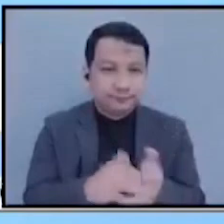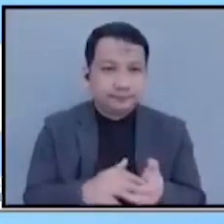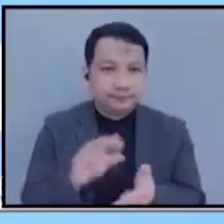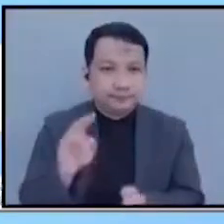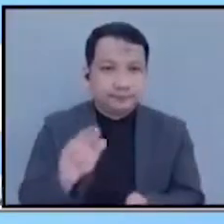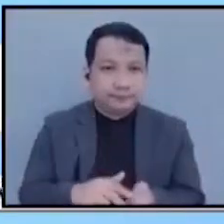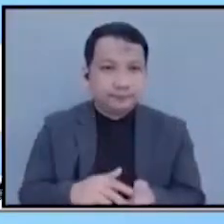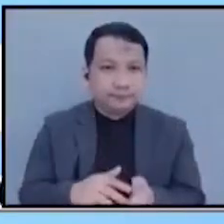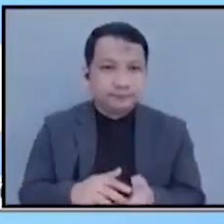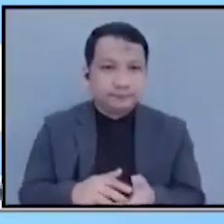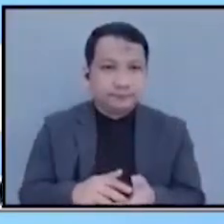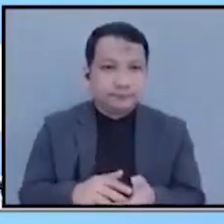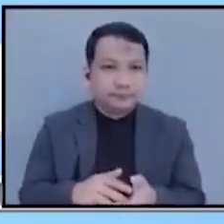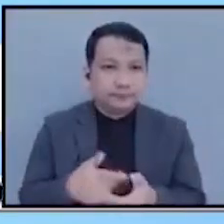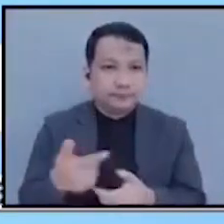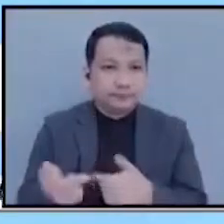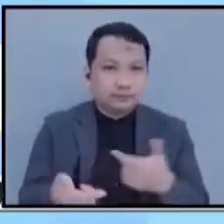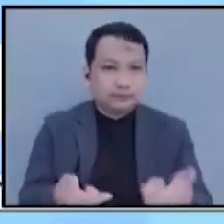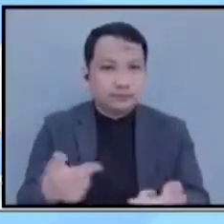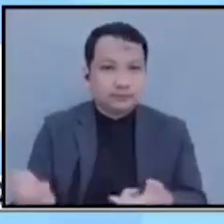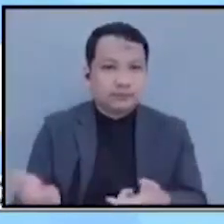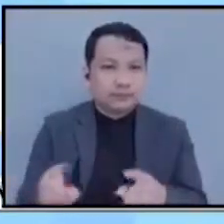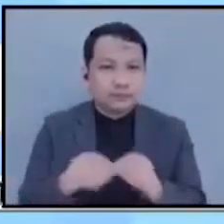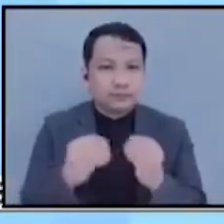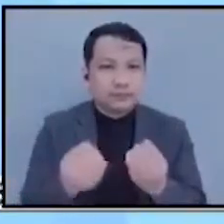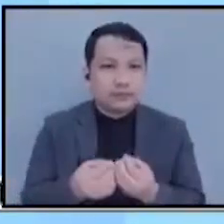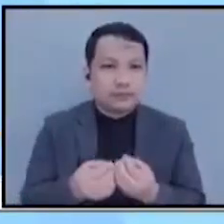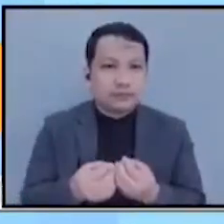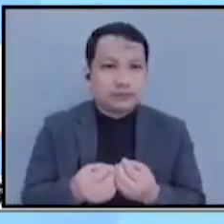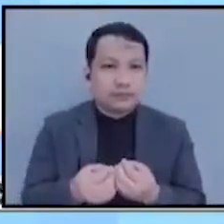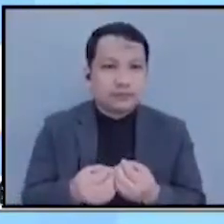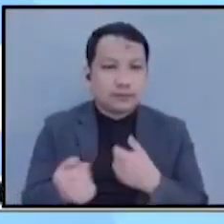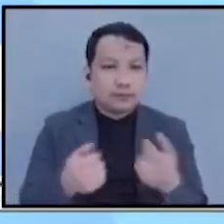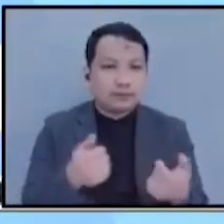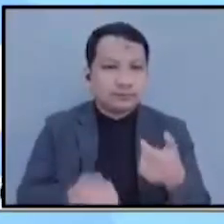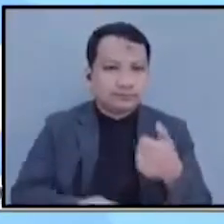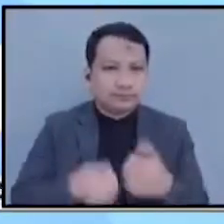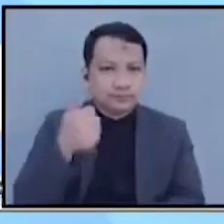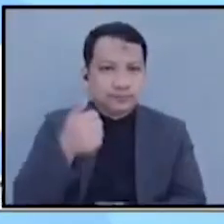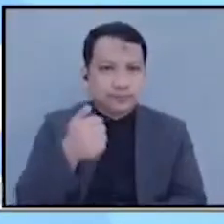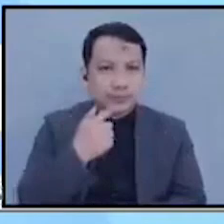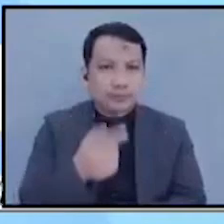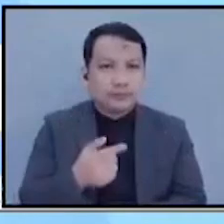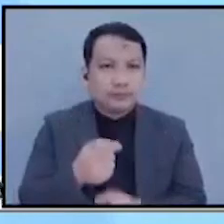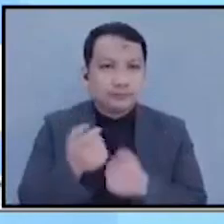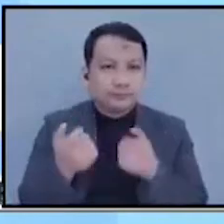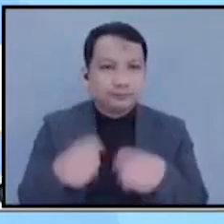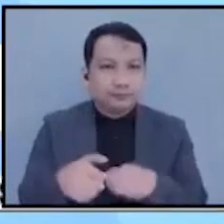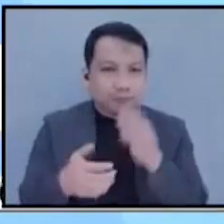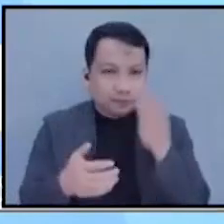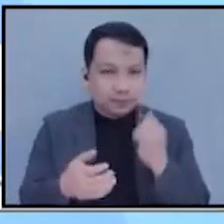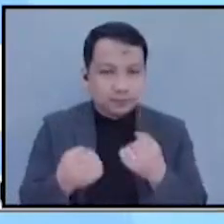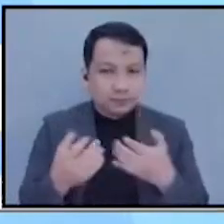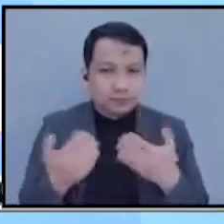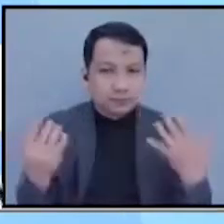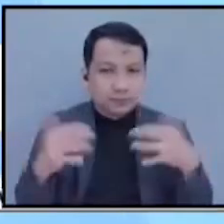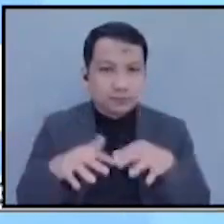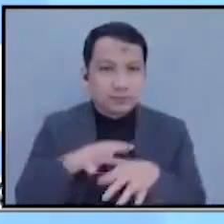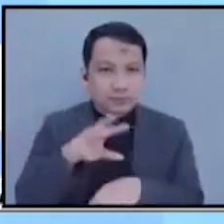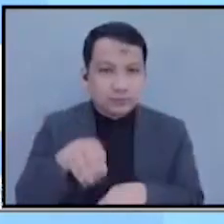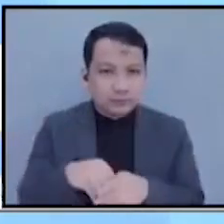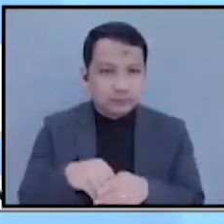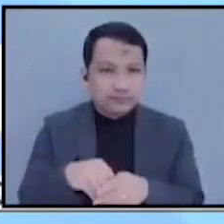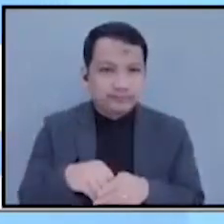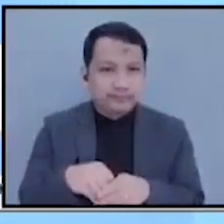consolation prize. Ayon sa organizer ng Patimpalak, matagumpay ang nasabing event dahil sa dami ng lumahok at mga dekalibreng